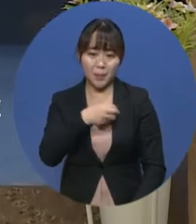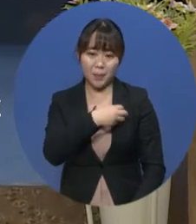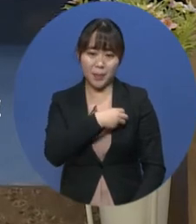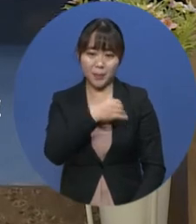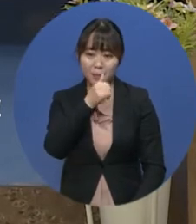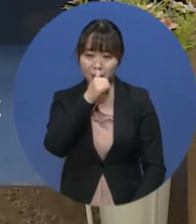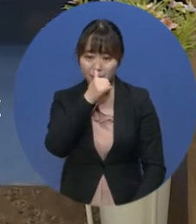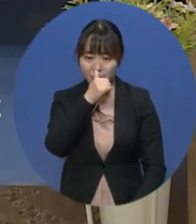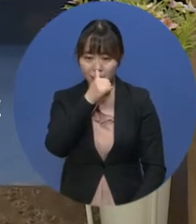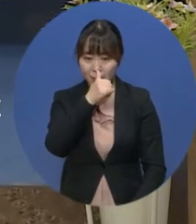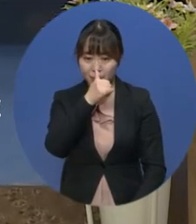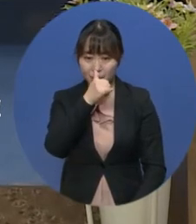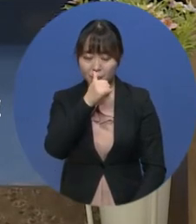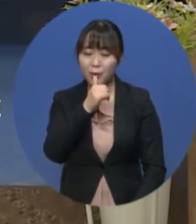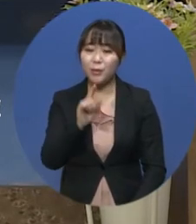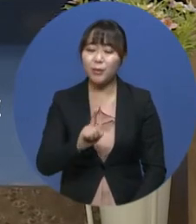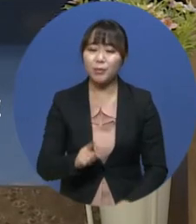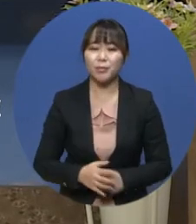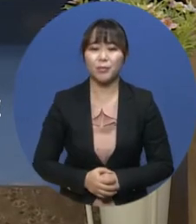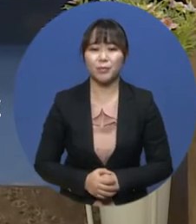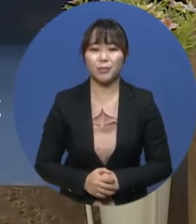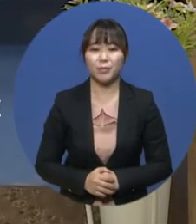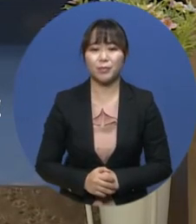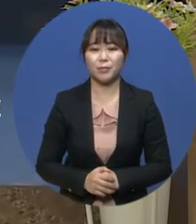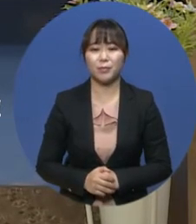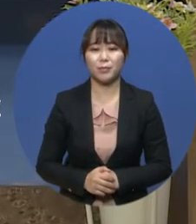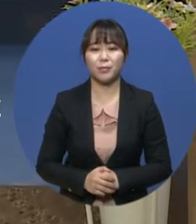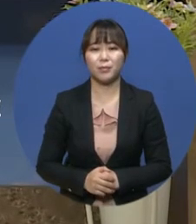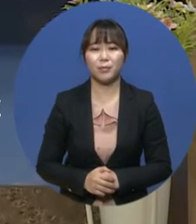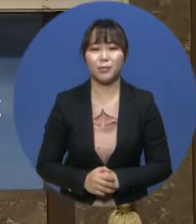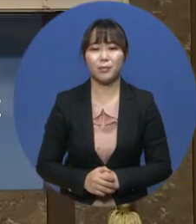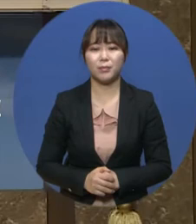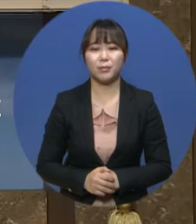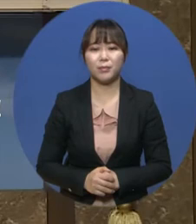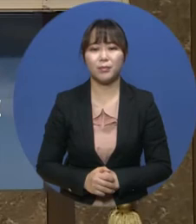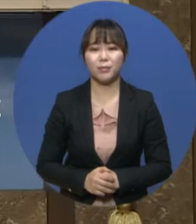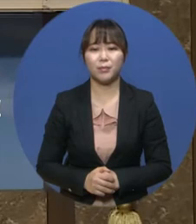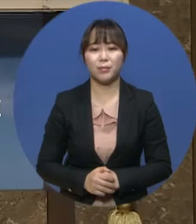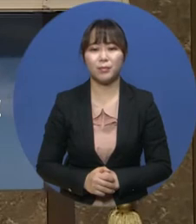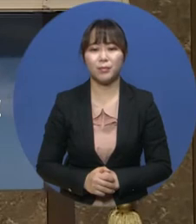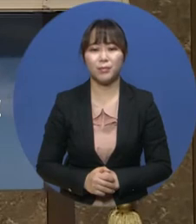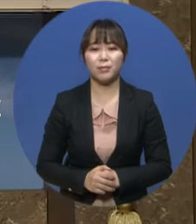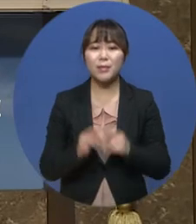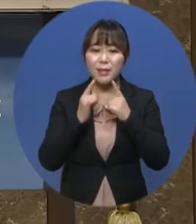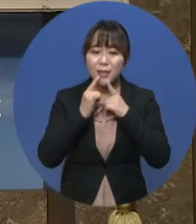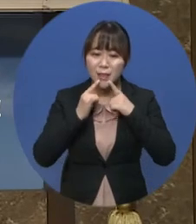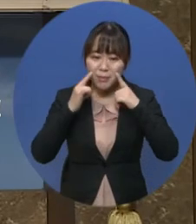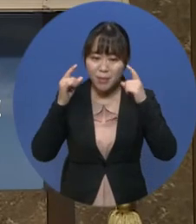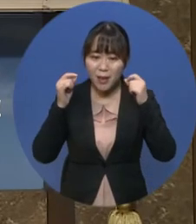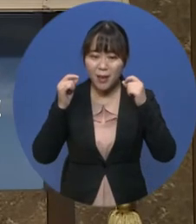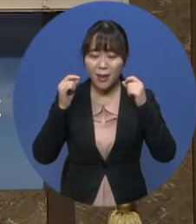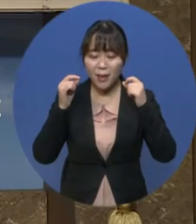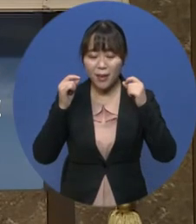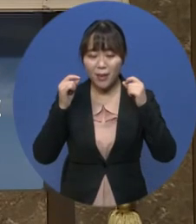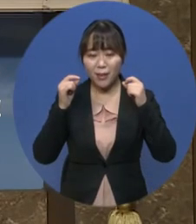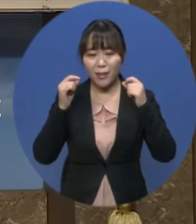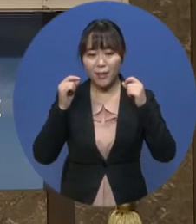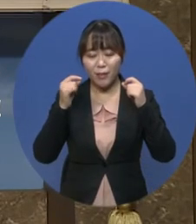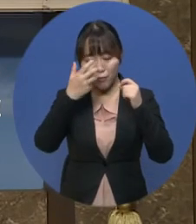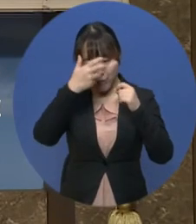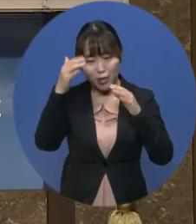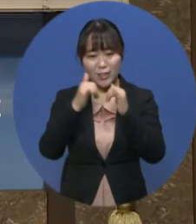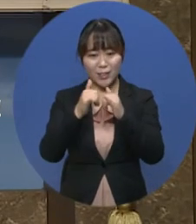달고 오셨는데 어떤 돼지 인가요 여기 수마일 후원자 그렇게 킬이나